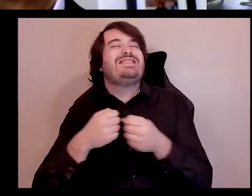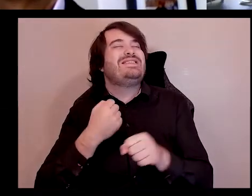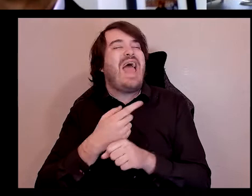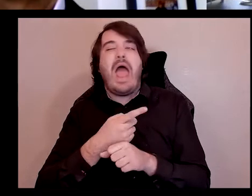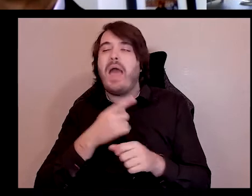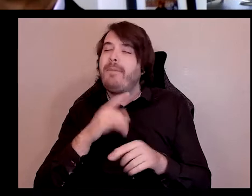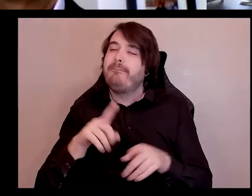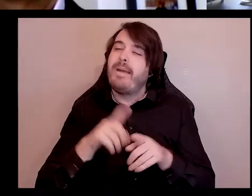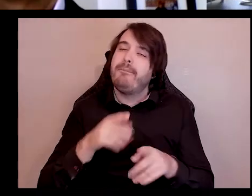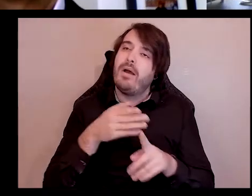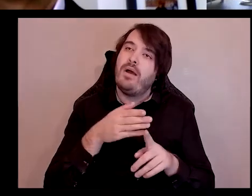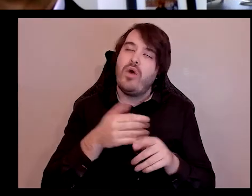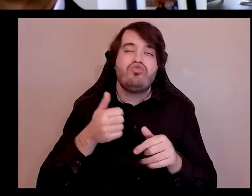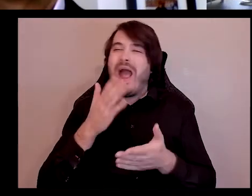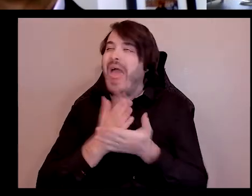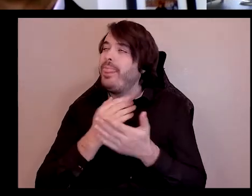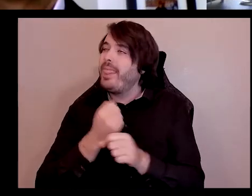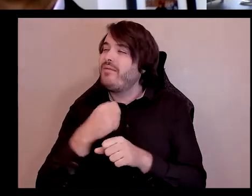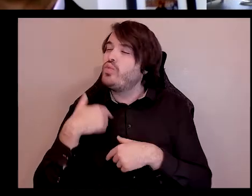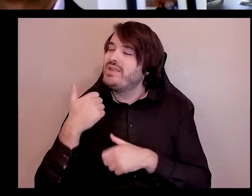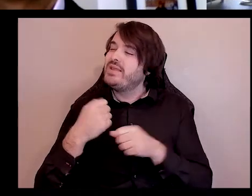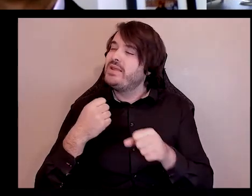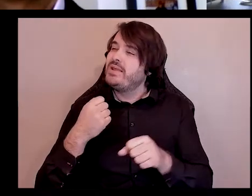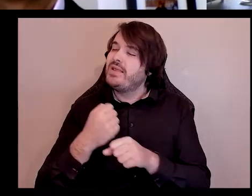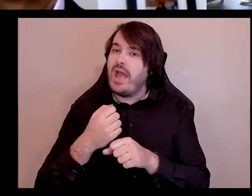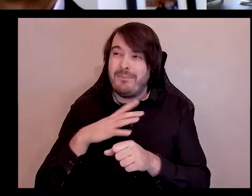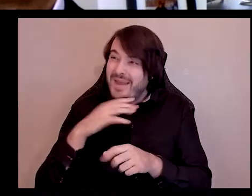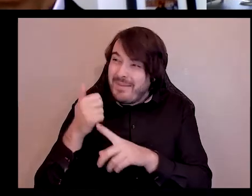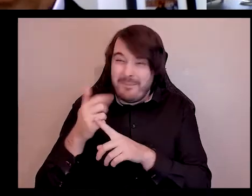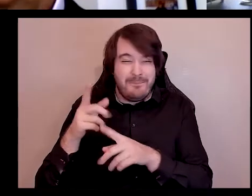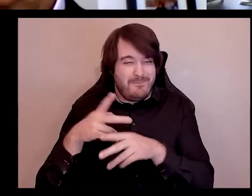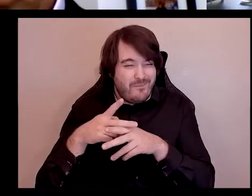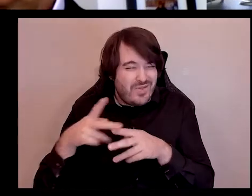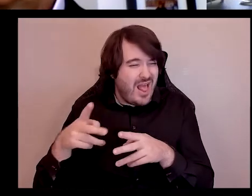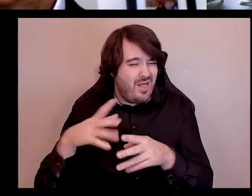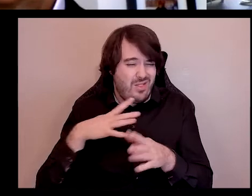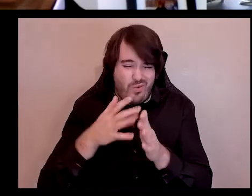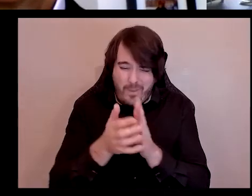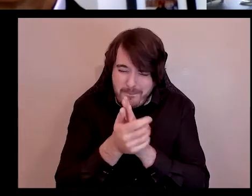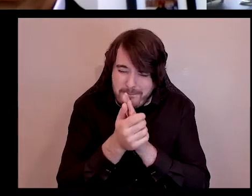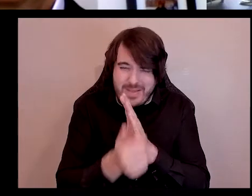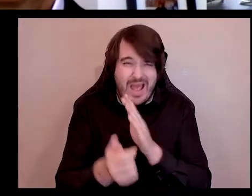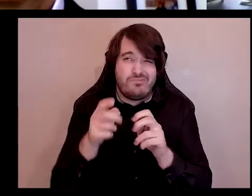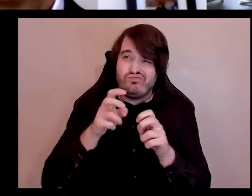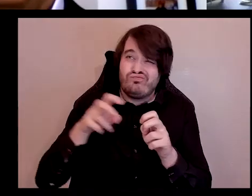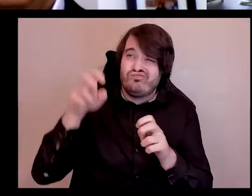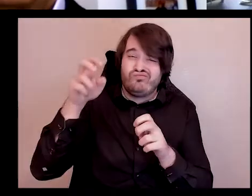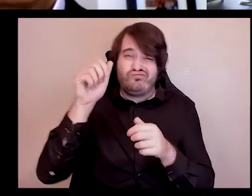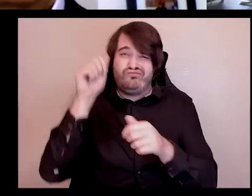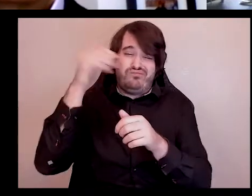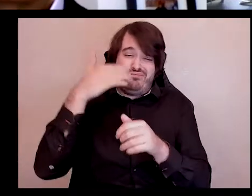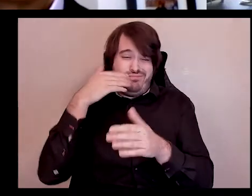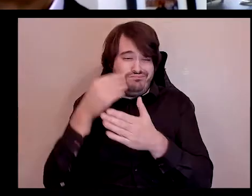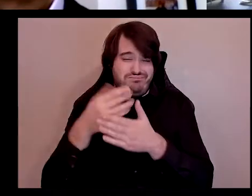pas encore eu à réintégrer ou tenter de réintégrer le marché du travail depuis plus de 10 ans, par exemple, là? Et